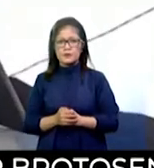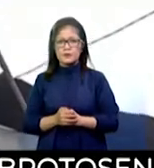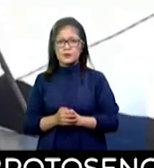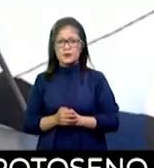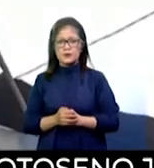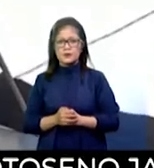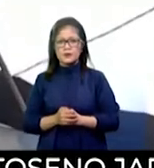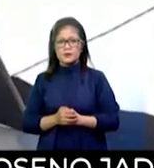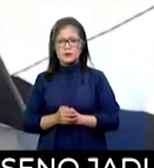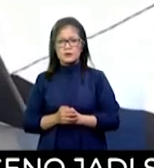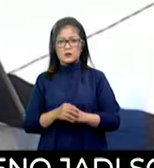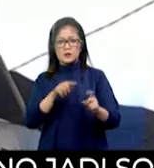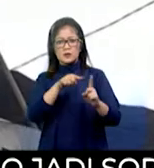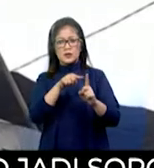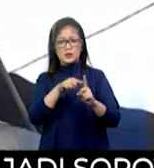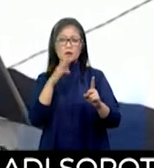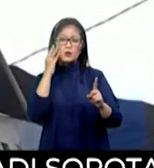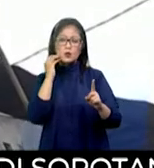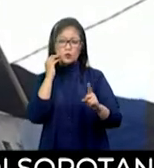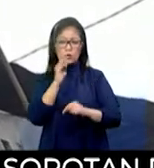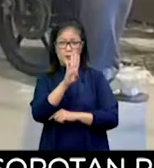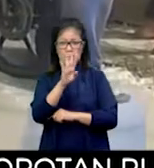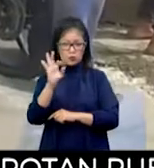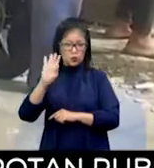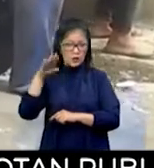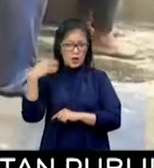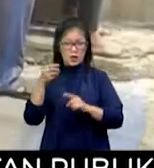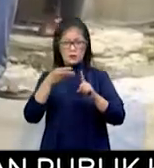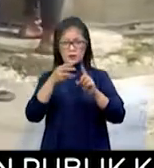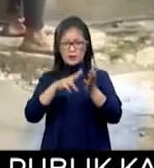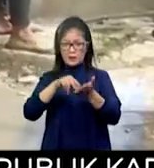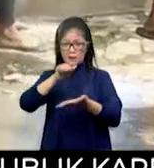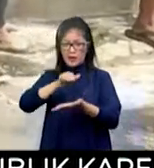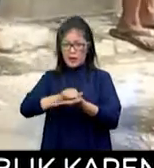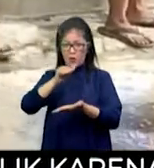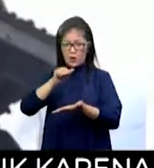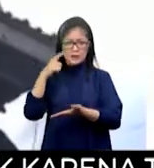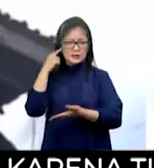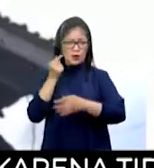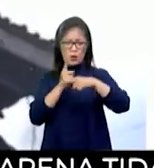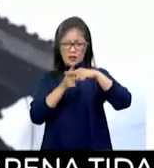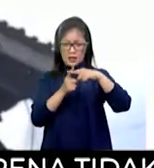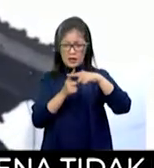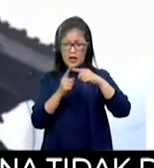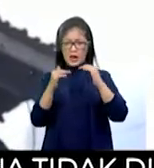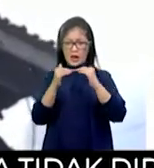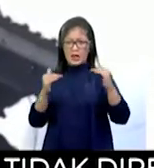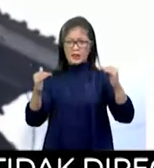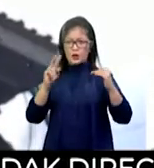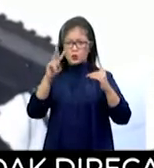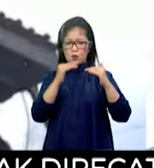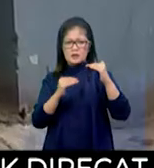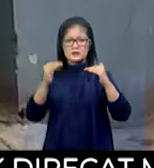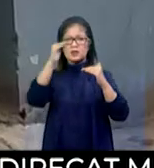SKE48 warga Bendan kergon Kecamatan Pekalongan Barat Kota Pekalongan nekat hendak loncat dari lantai dua sebuah sekolah swasta